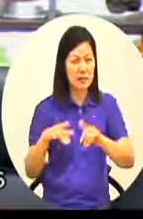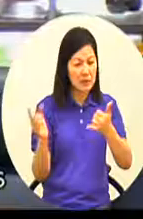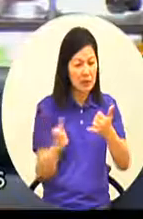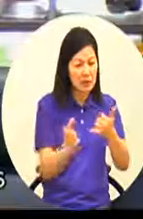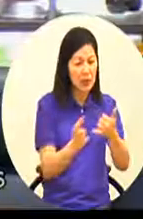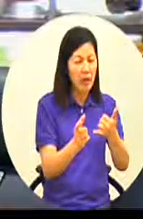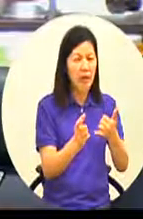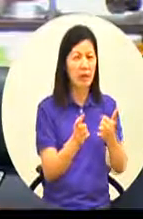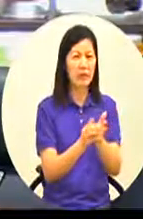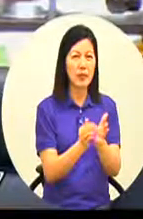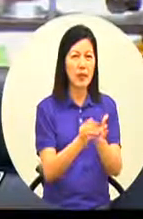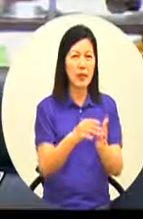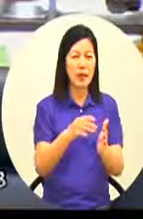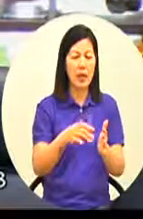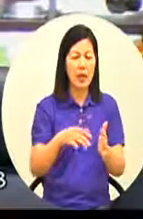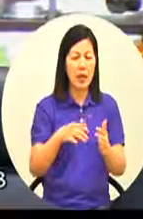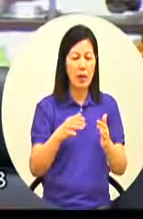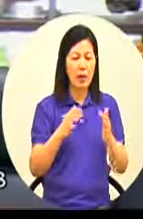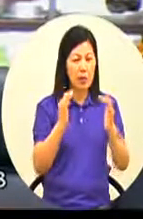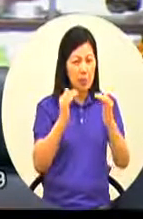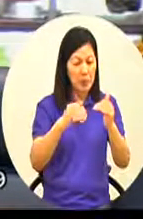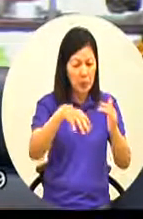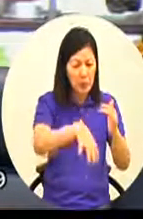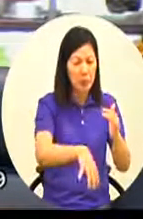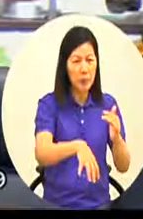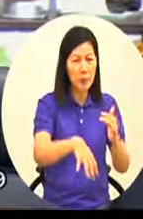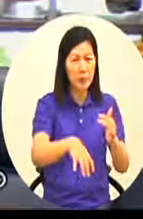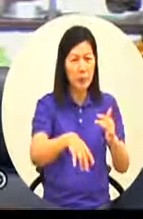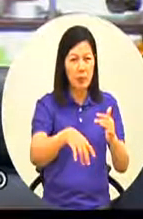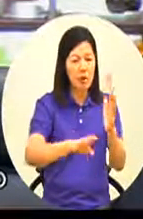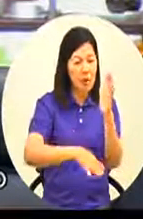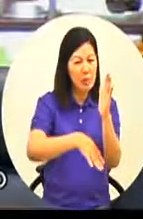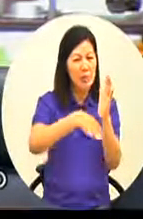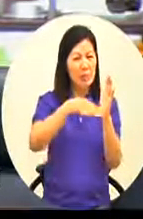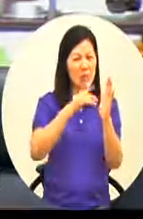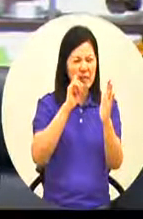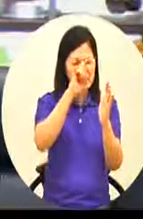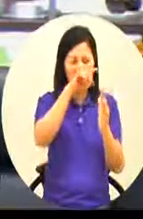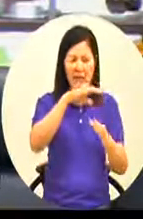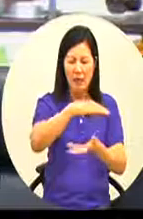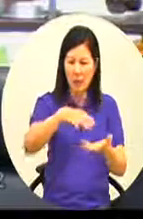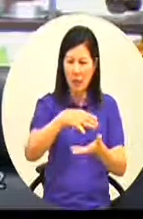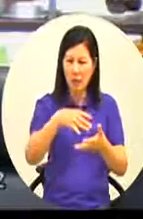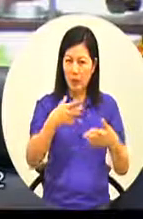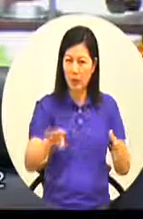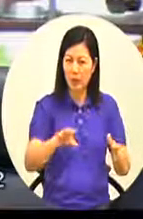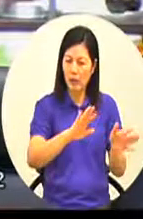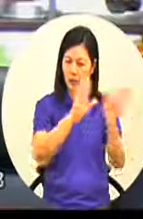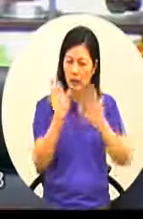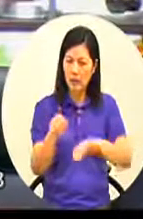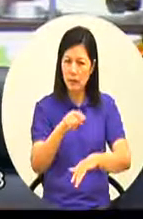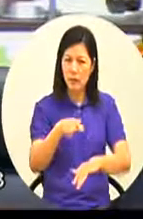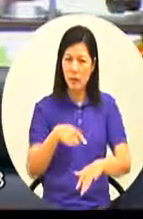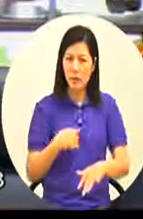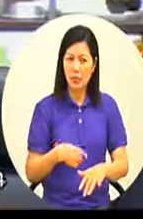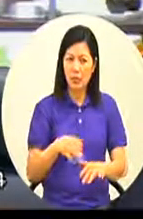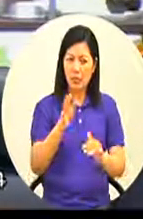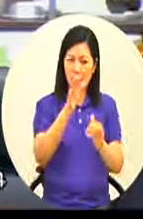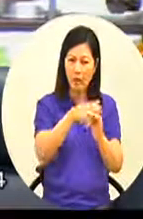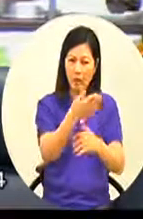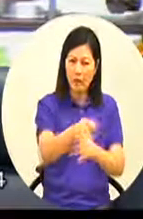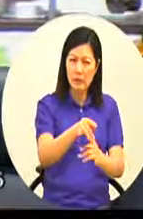了，咱规个殡仪馆是这一副模样，让我们的亡者，让我